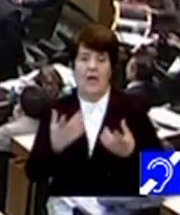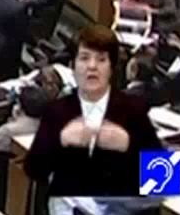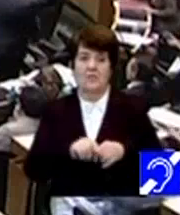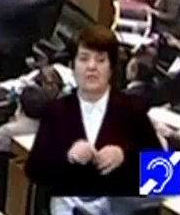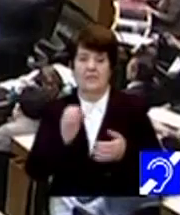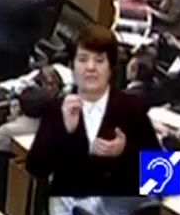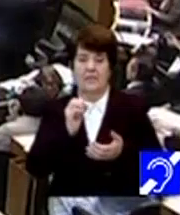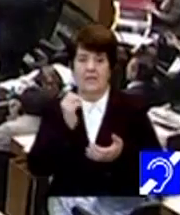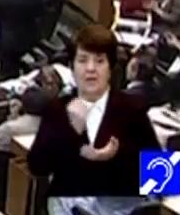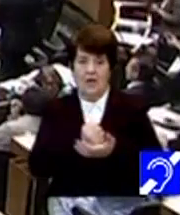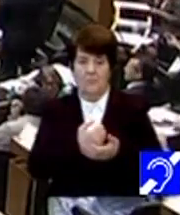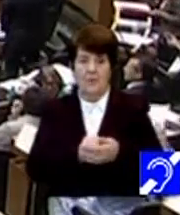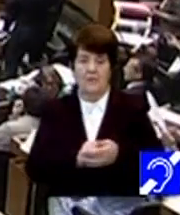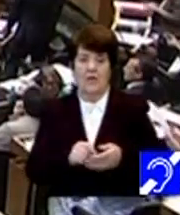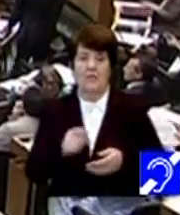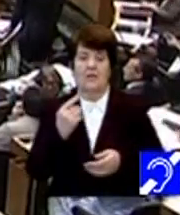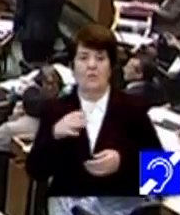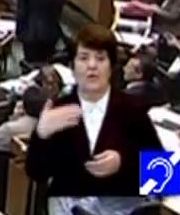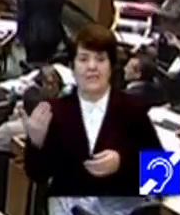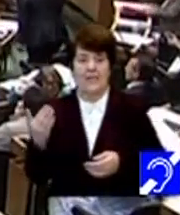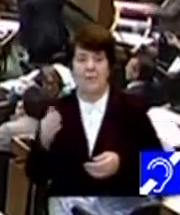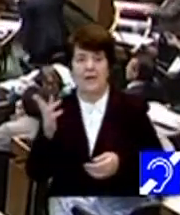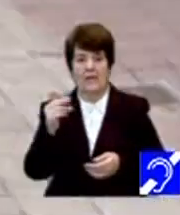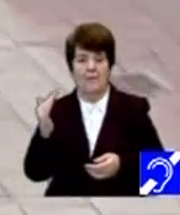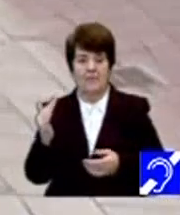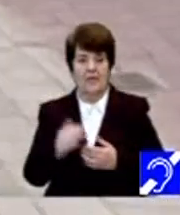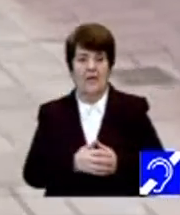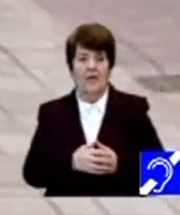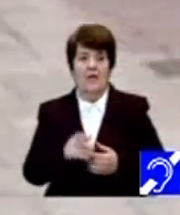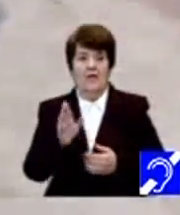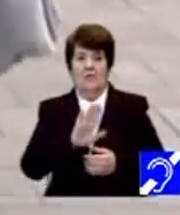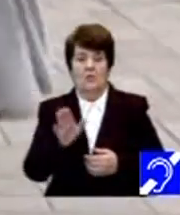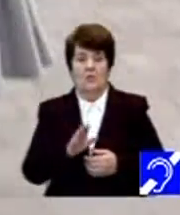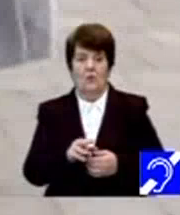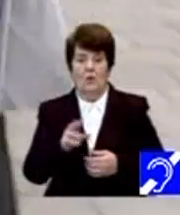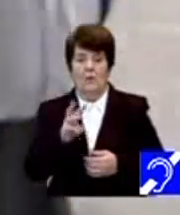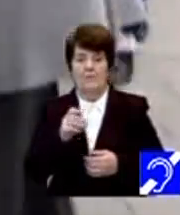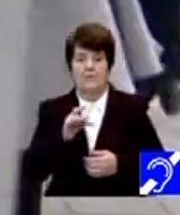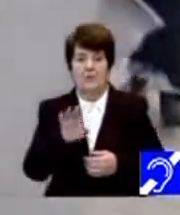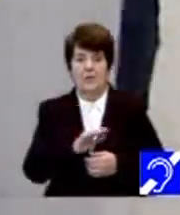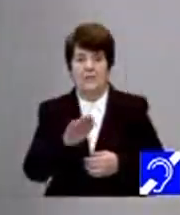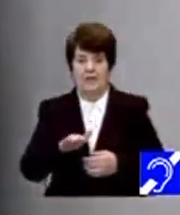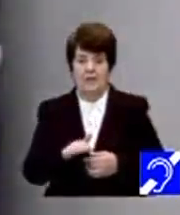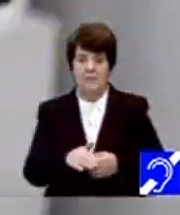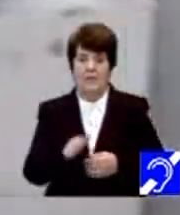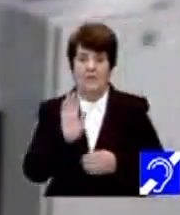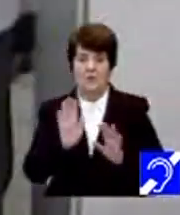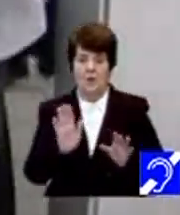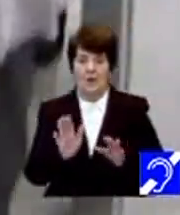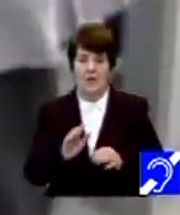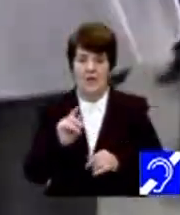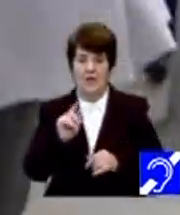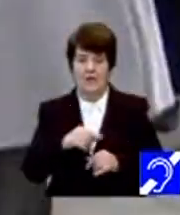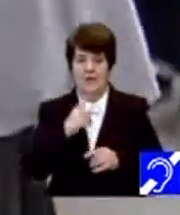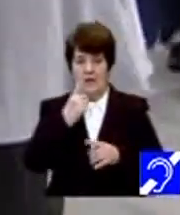discriminatorie. Legea a fost adoptată de conservatori împreună cu extrema dreaptă. Norma juridică nu menționează totuși vălul islamic. Se referă